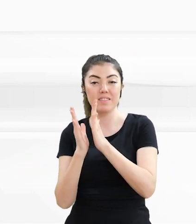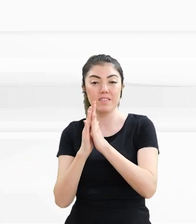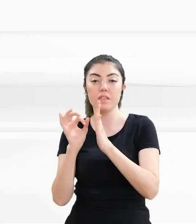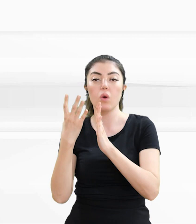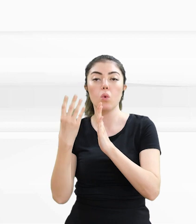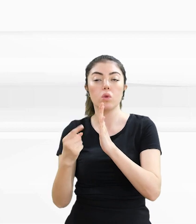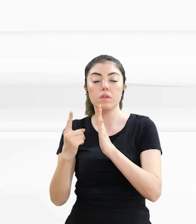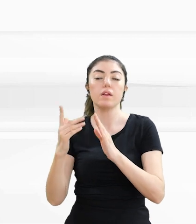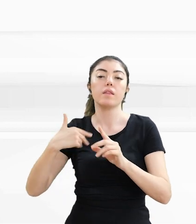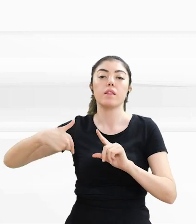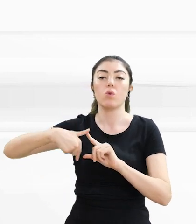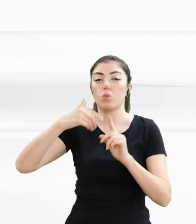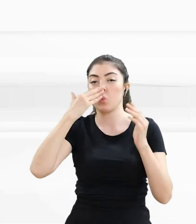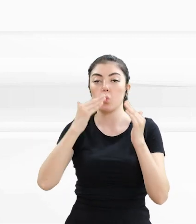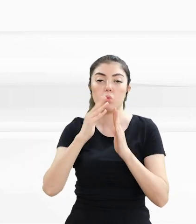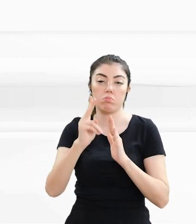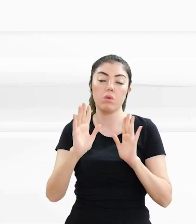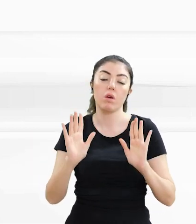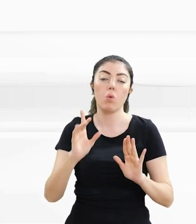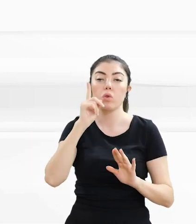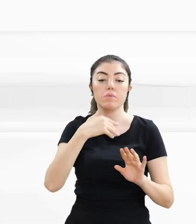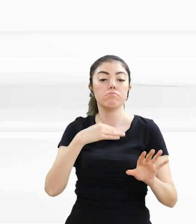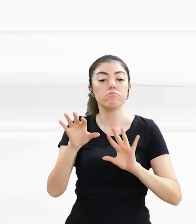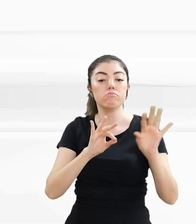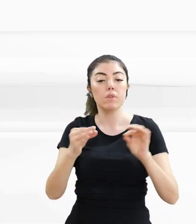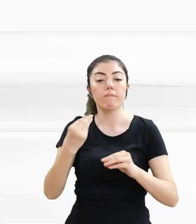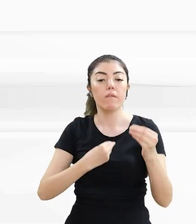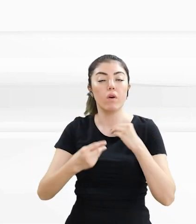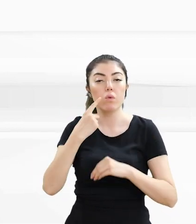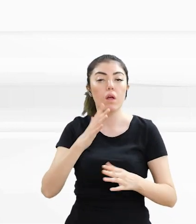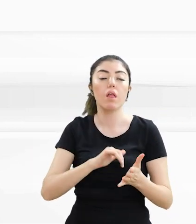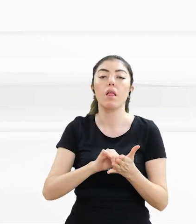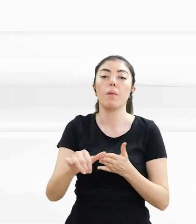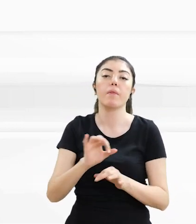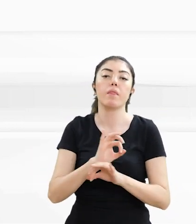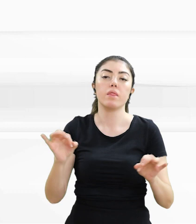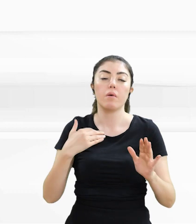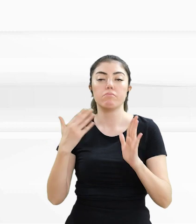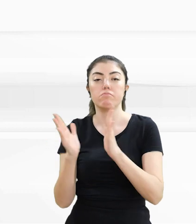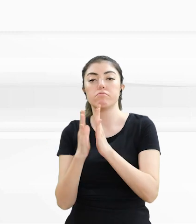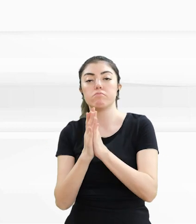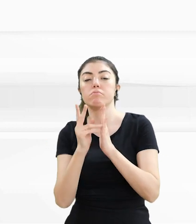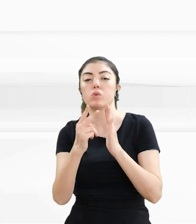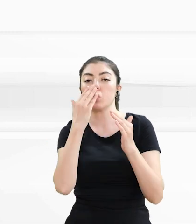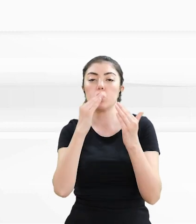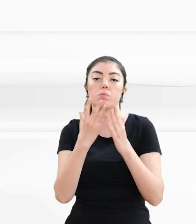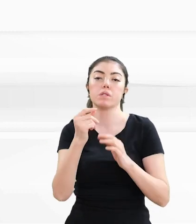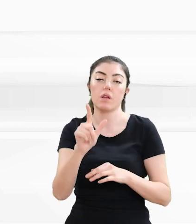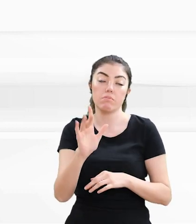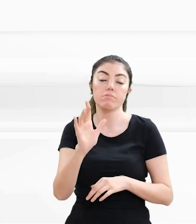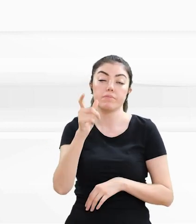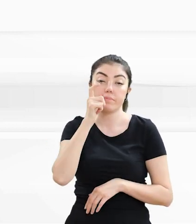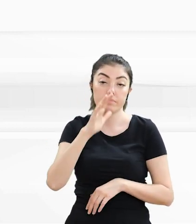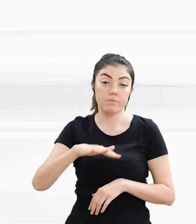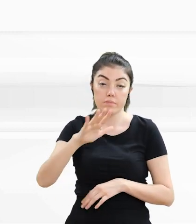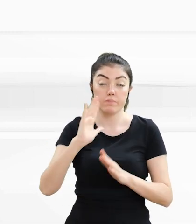ise nedir birer dikdörtgen şimdi o zaman burada seçeneklerde verilenlerin hepsi aslında yan yüzeyleri ait olması gerekiyor